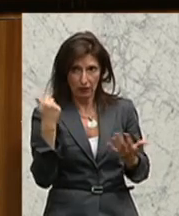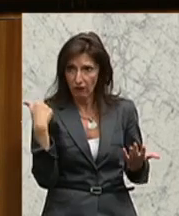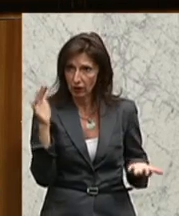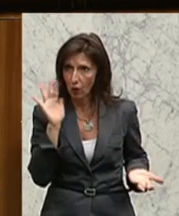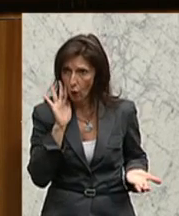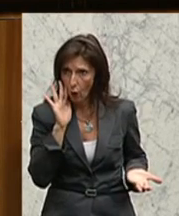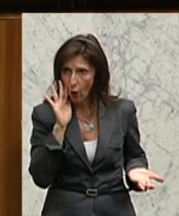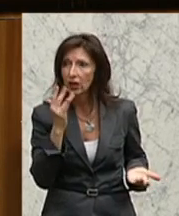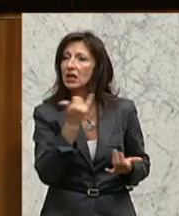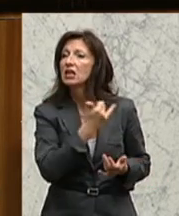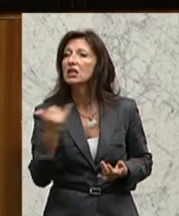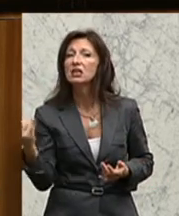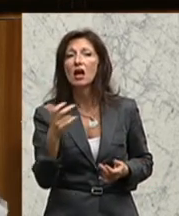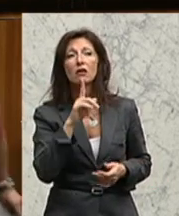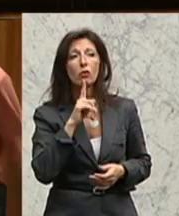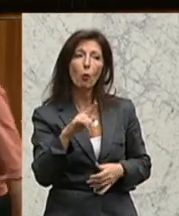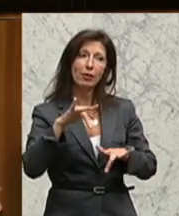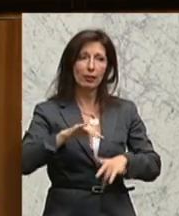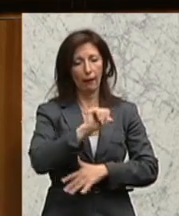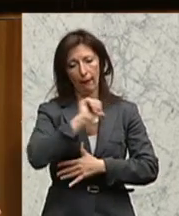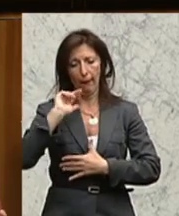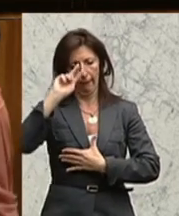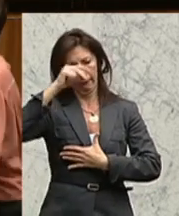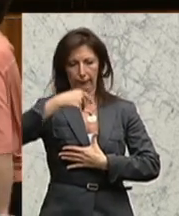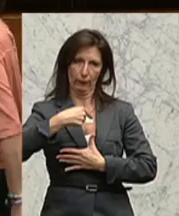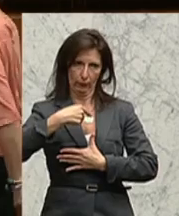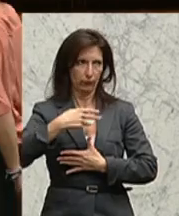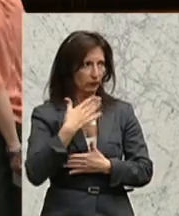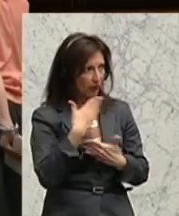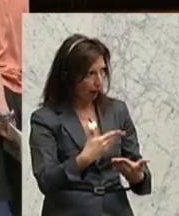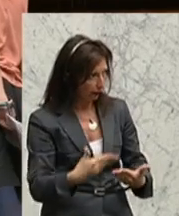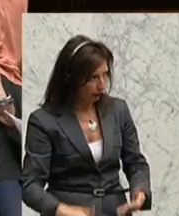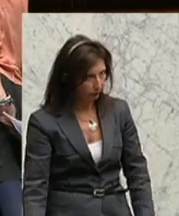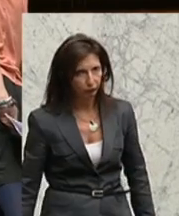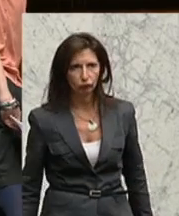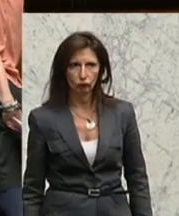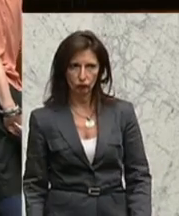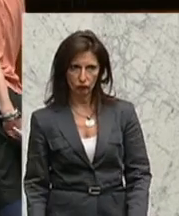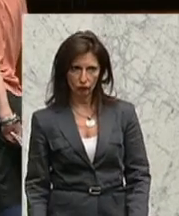Interessen vertreten. Danke. Das war Judith Schwendner, die Sozialsprecherin der Grünen.